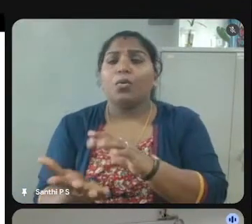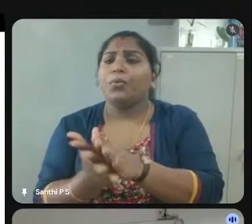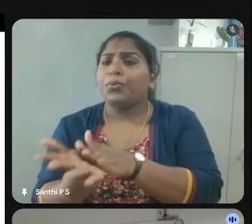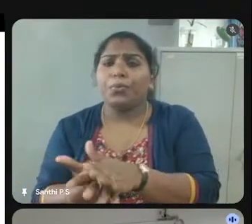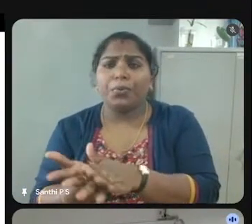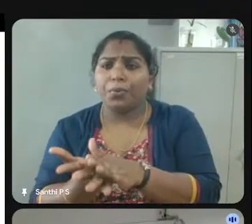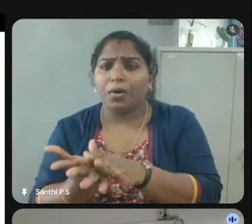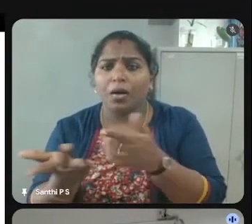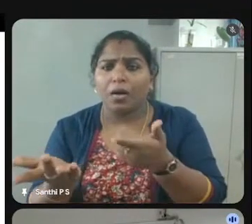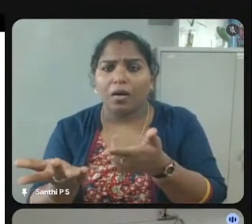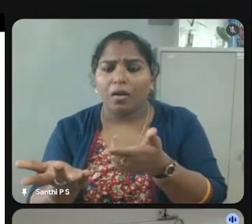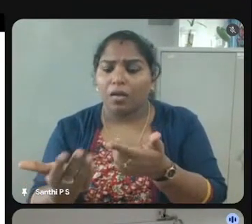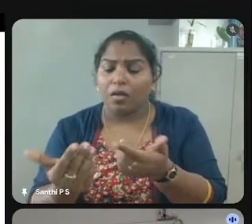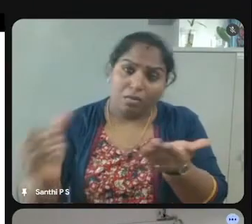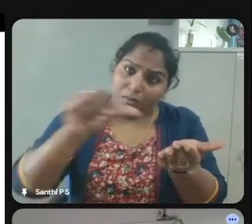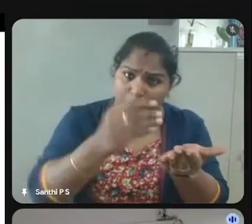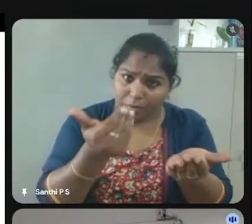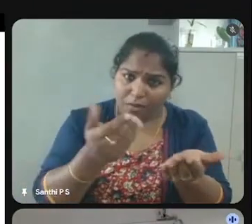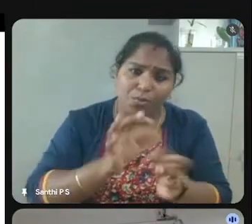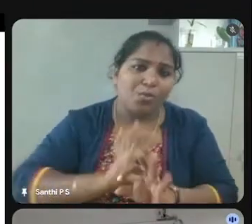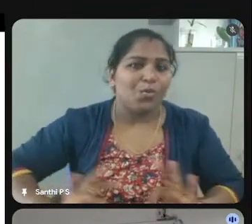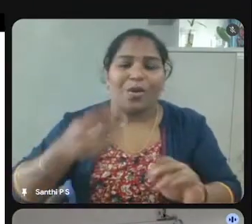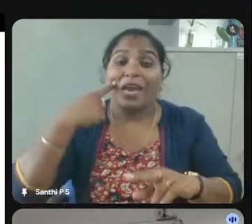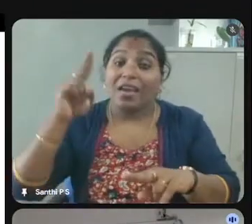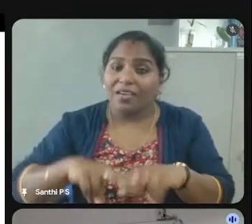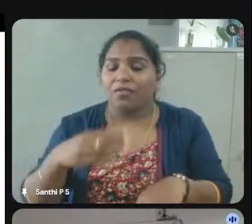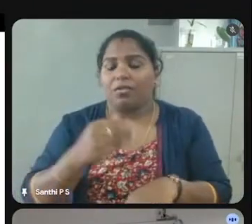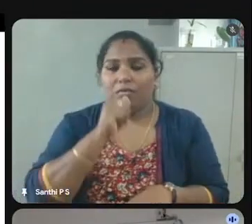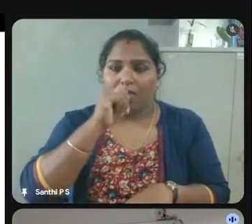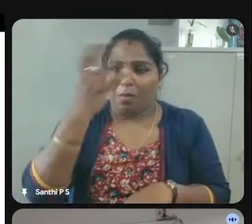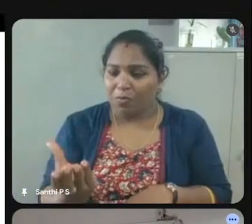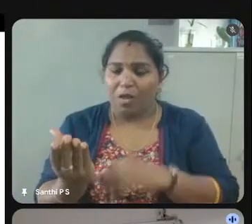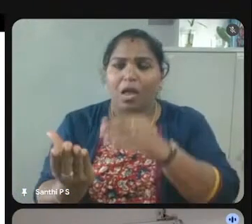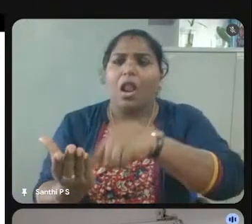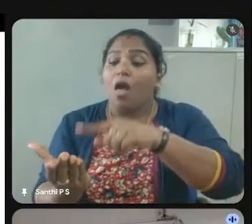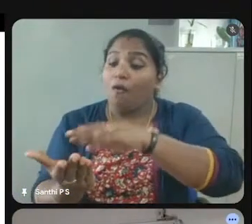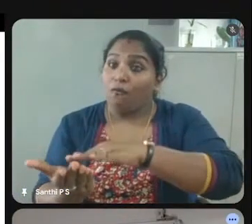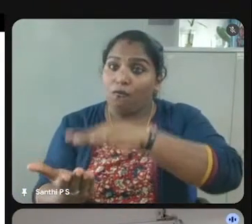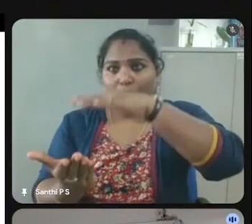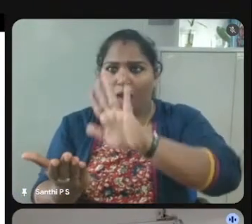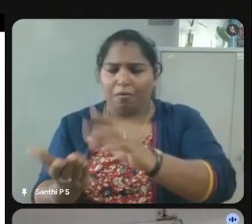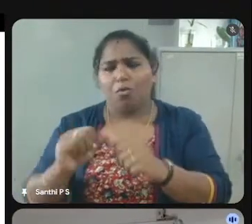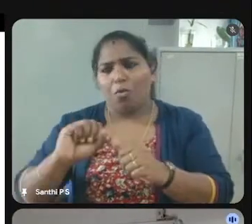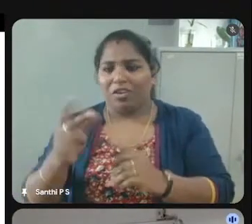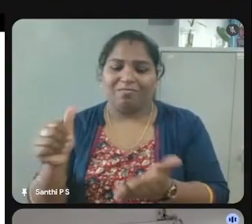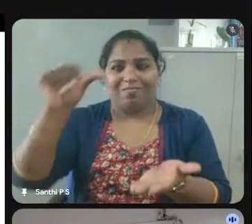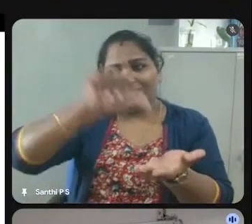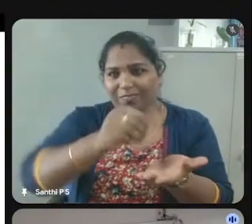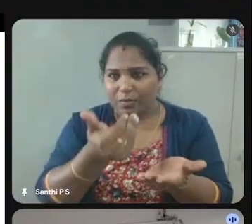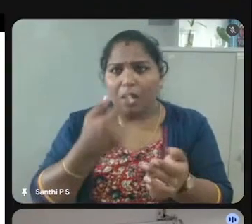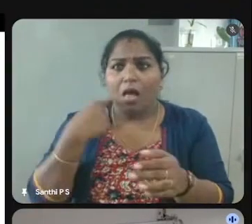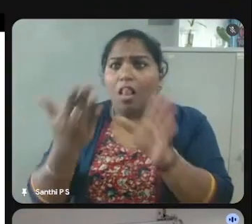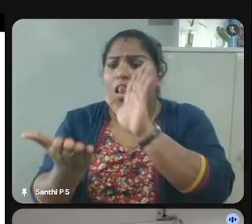നമ്മൾ ഫില്ലാണ്. നമ്മള് എന്താ പറയാ, മാനസികമായിട്ടായാലും ശാരീരികമായിട്ടായെങ്കിലും നമുക്ക് തൃപ്തിയുണ്ട്, നമ്മൾ